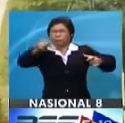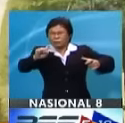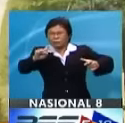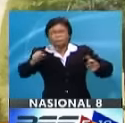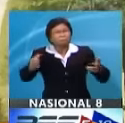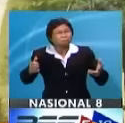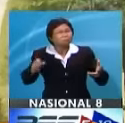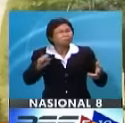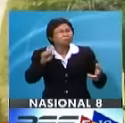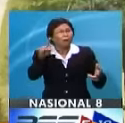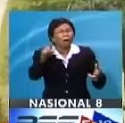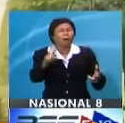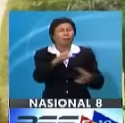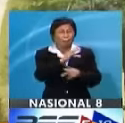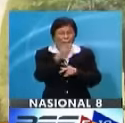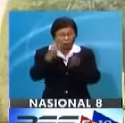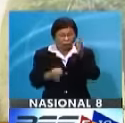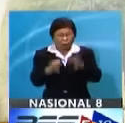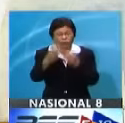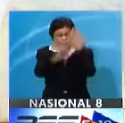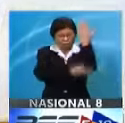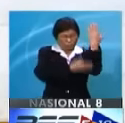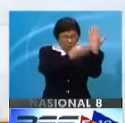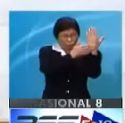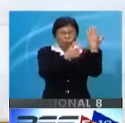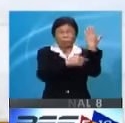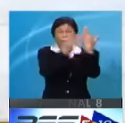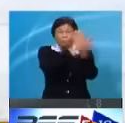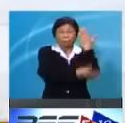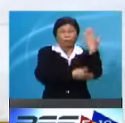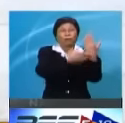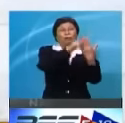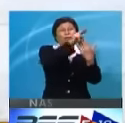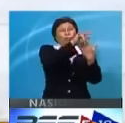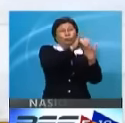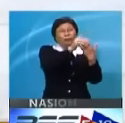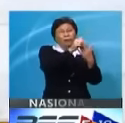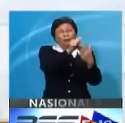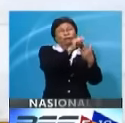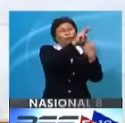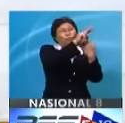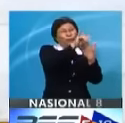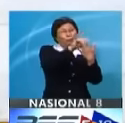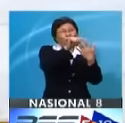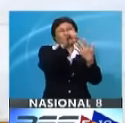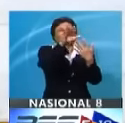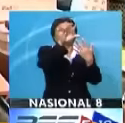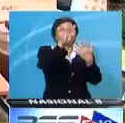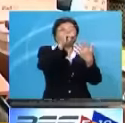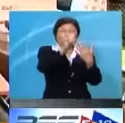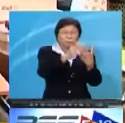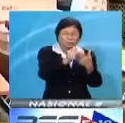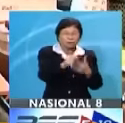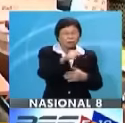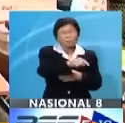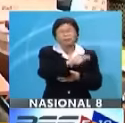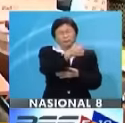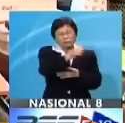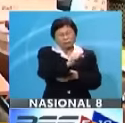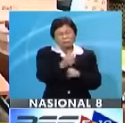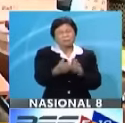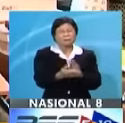serinda, satu tong, sedangkan kalau di Semenanjung ini kita hanya membayar RM26.60. Jadi isunya ialah bukan harga gas itu